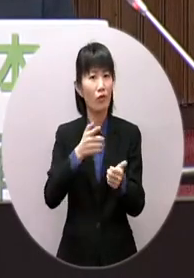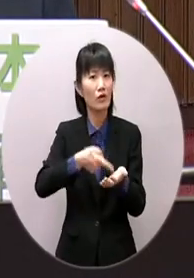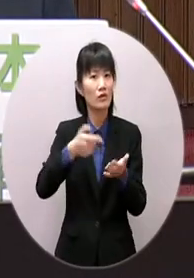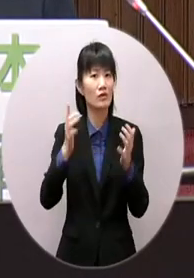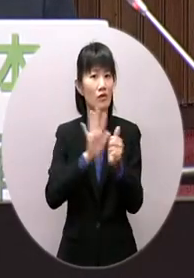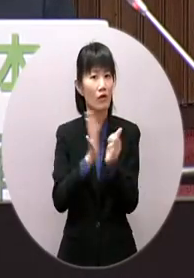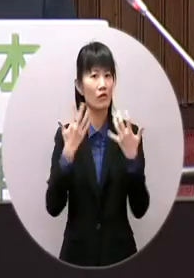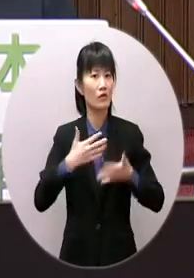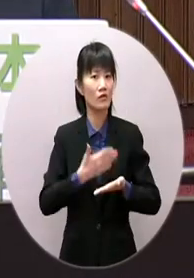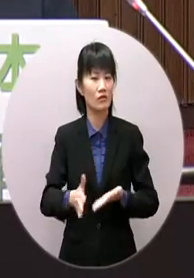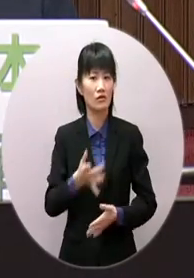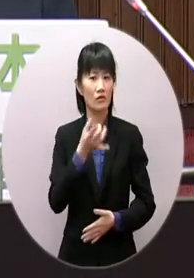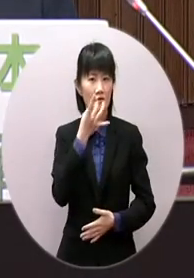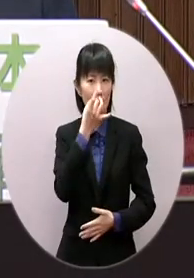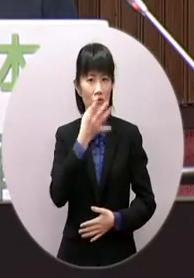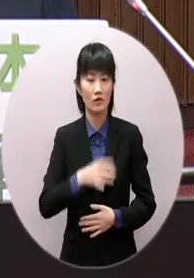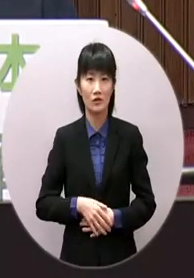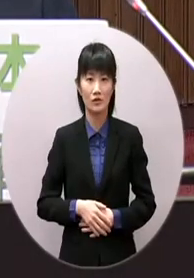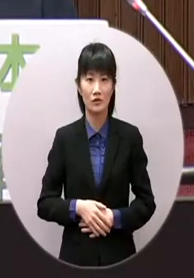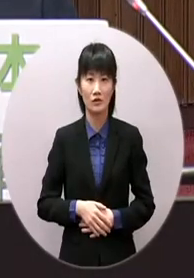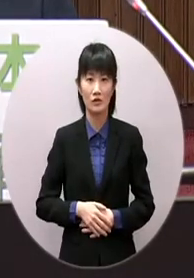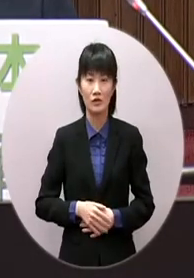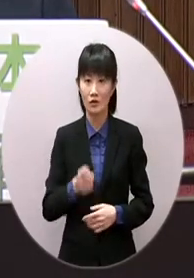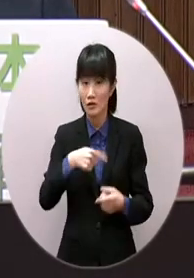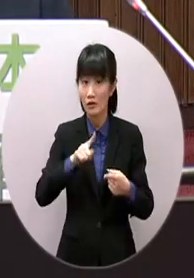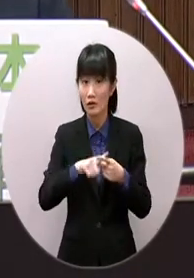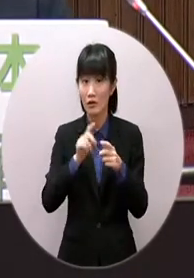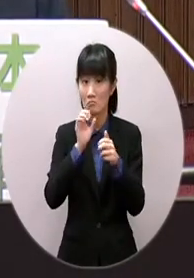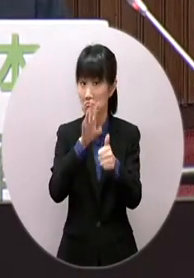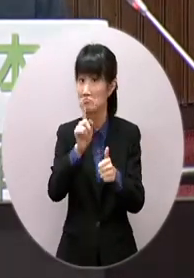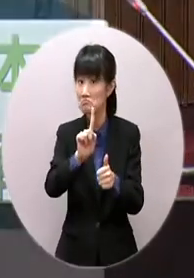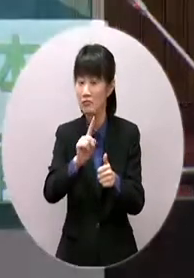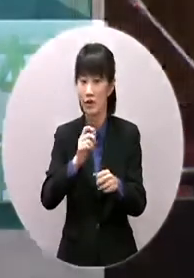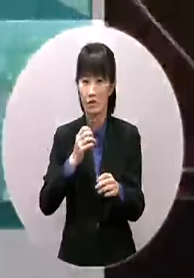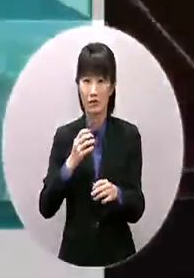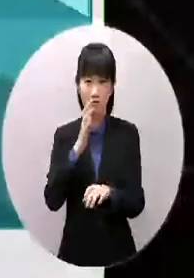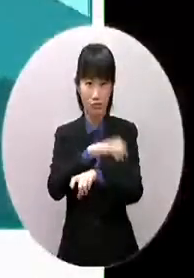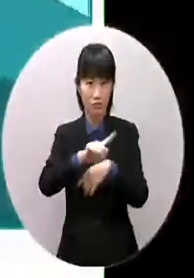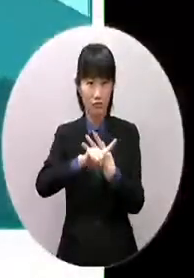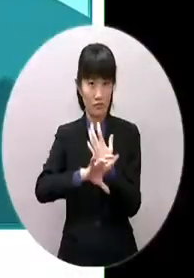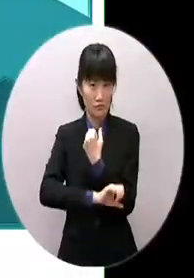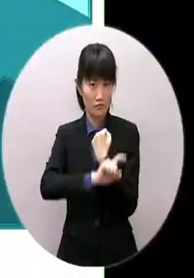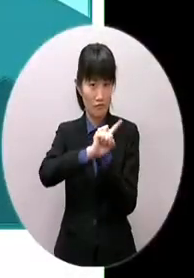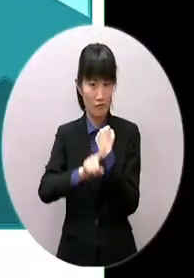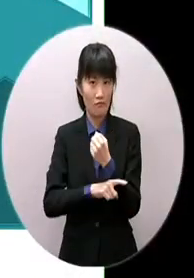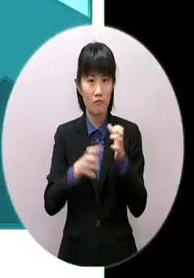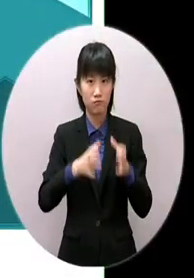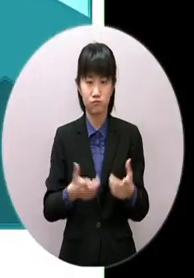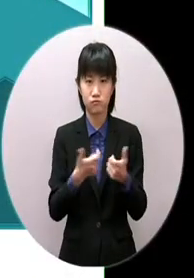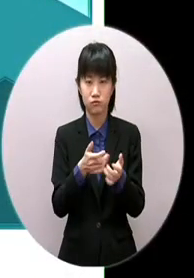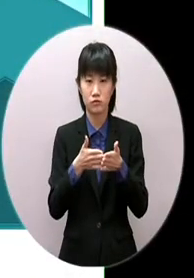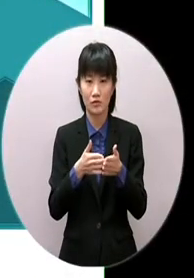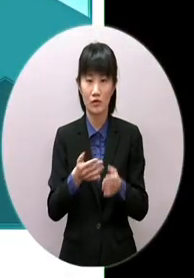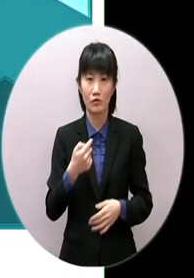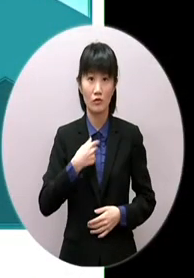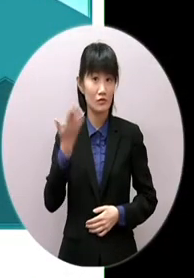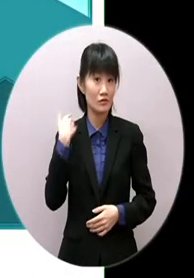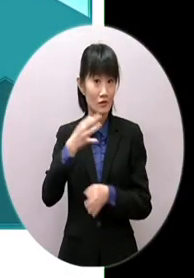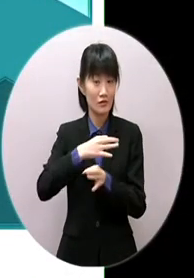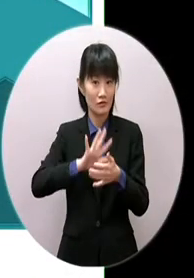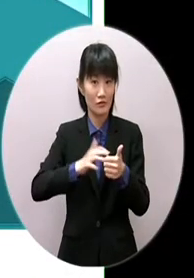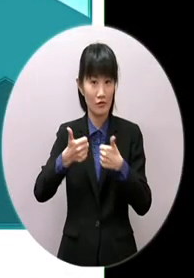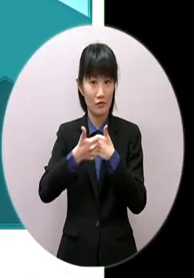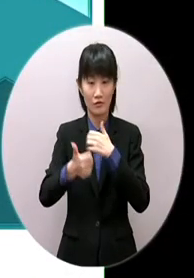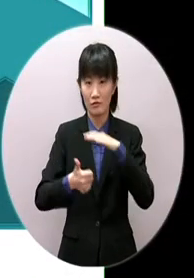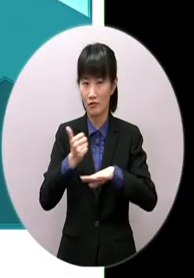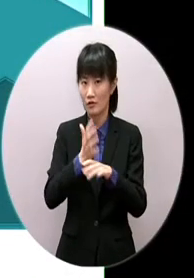可以解决的。他告诉我们，台湾应该要制定农业基本法，甚至于在我们刚上任在经济委员会的时候，苏正